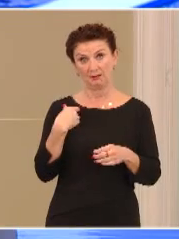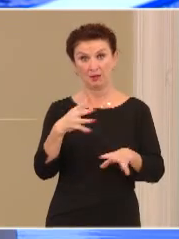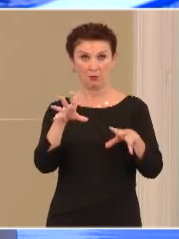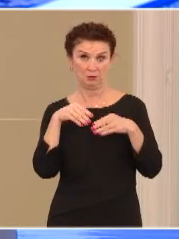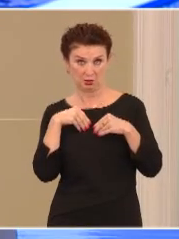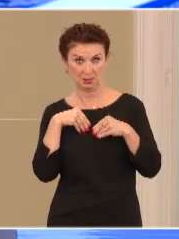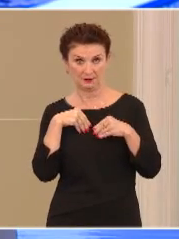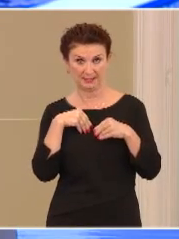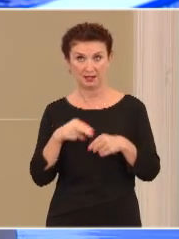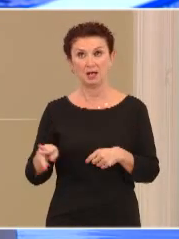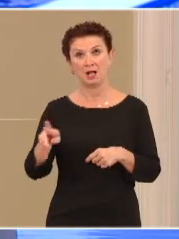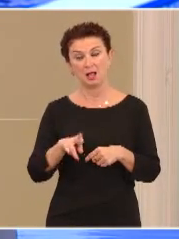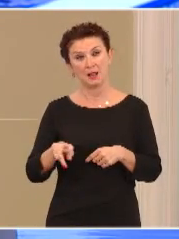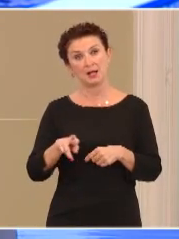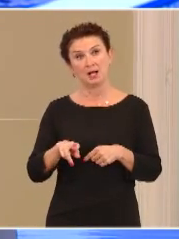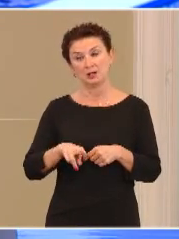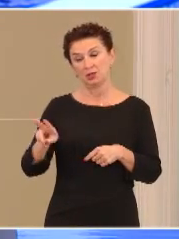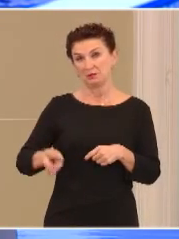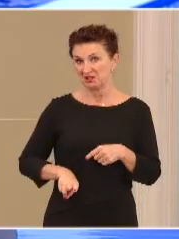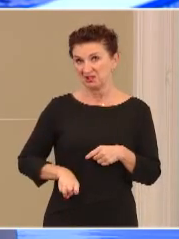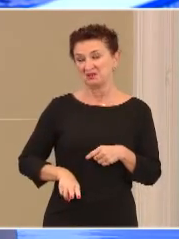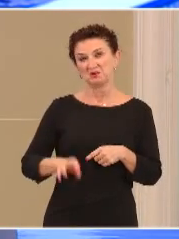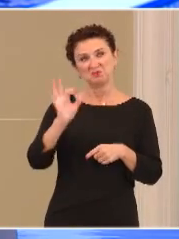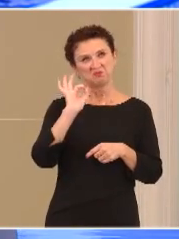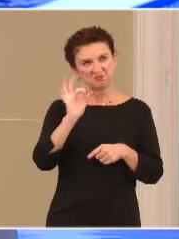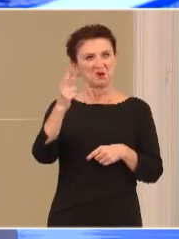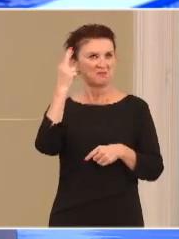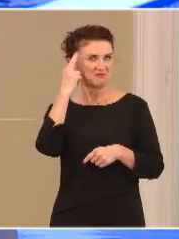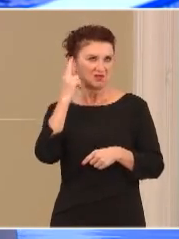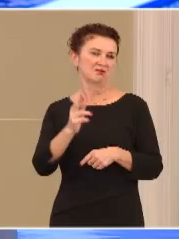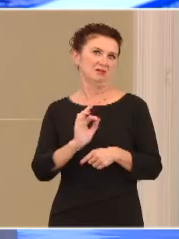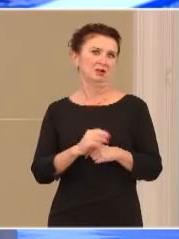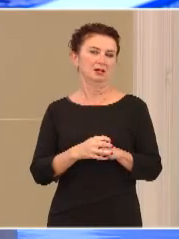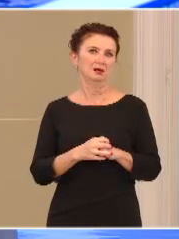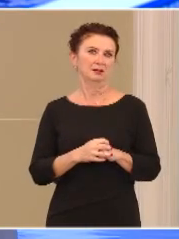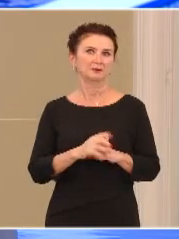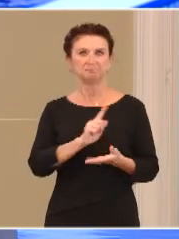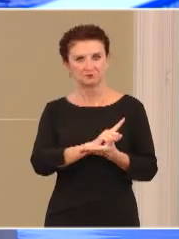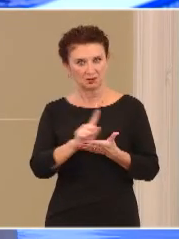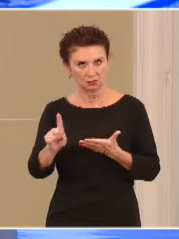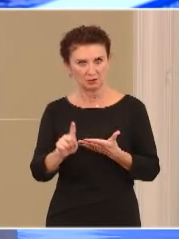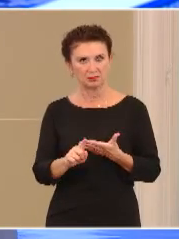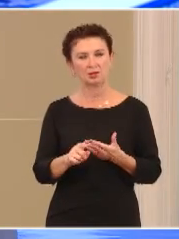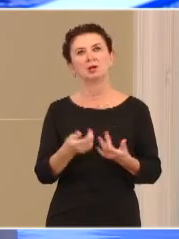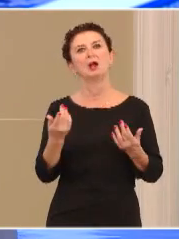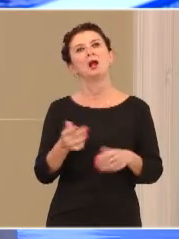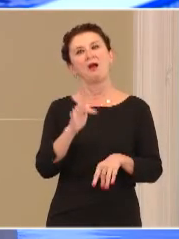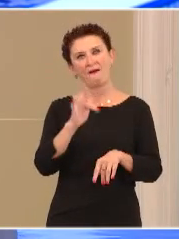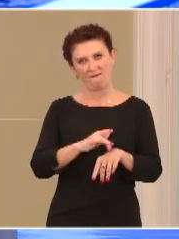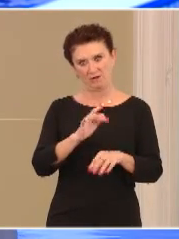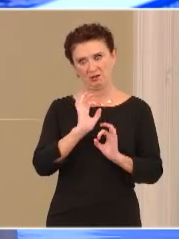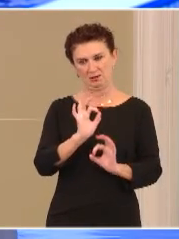Radzie Ministrów, jest racjonalnym, dobrym, skutecznym, który pozwala na te terminowe wywiązania